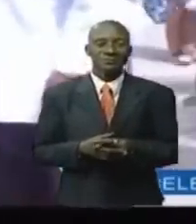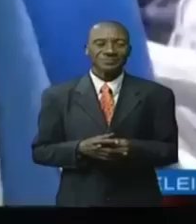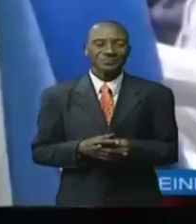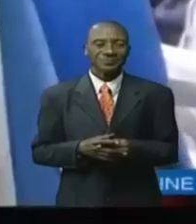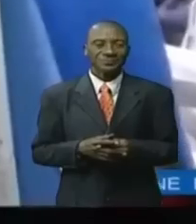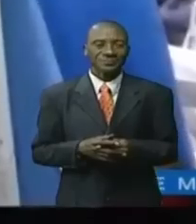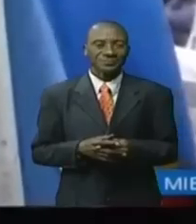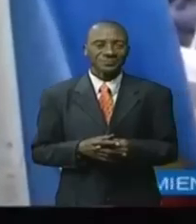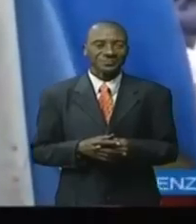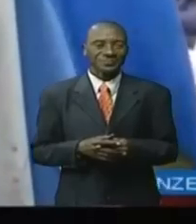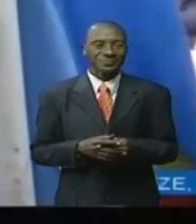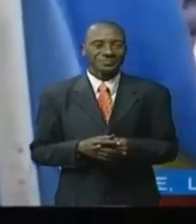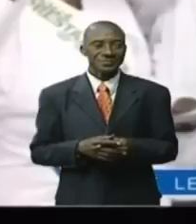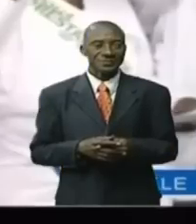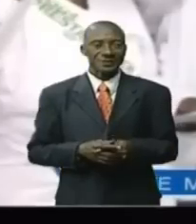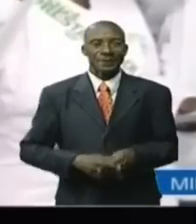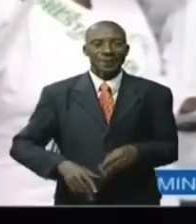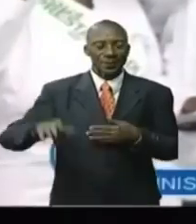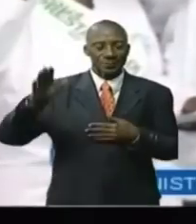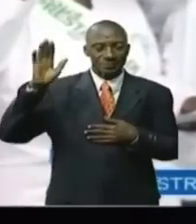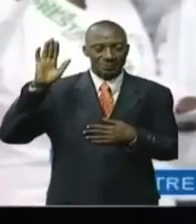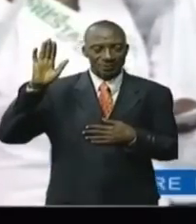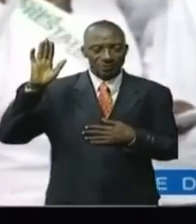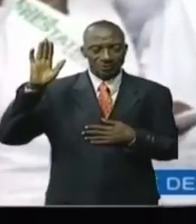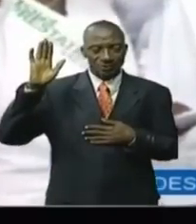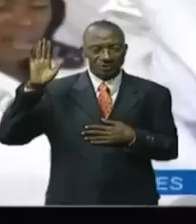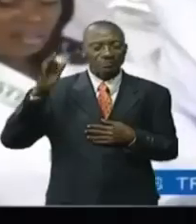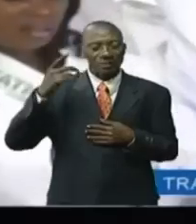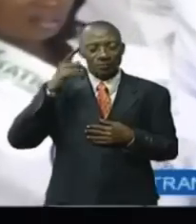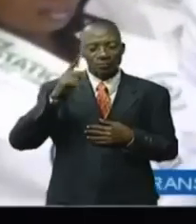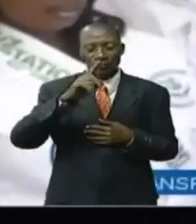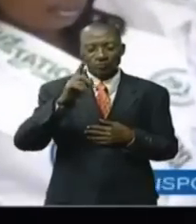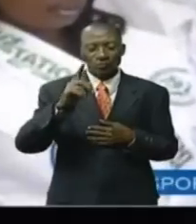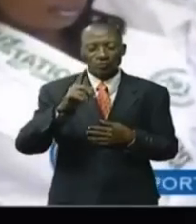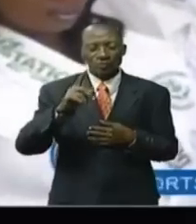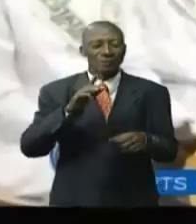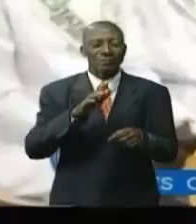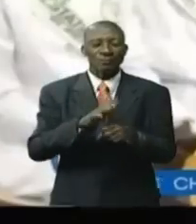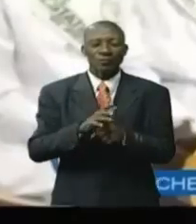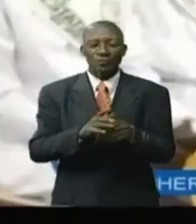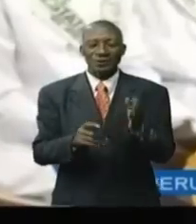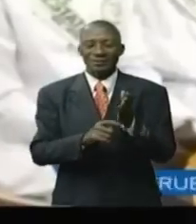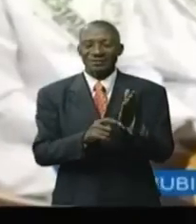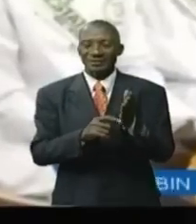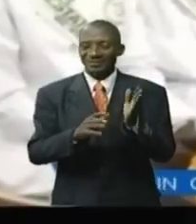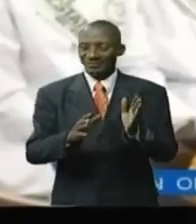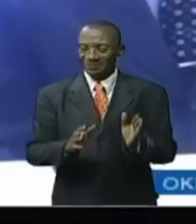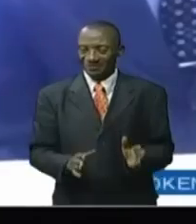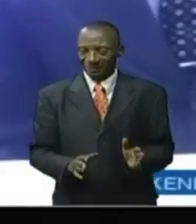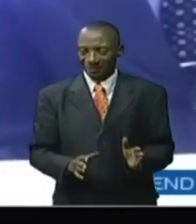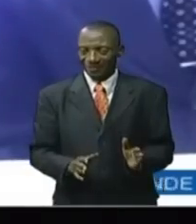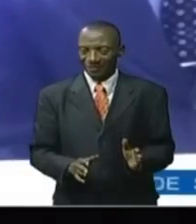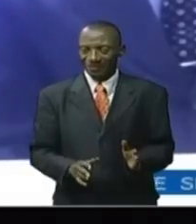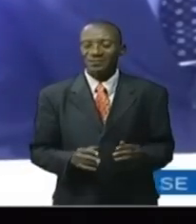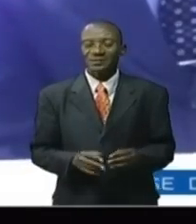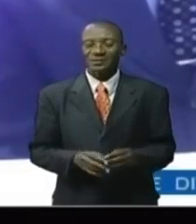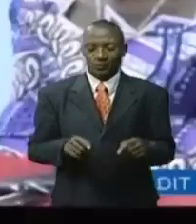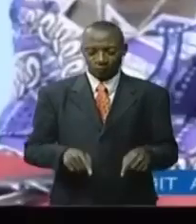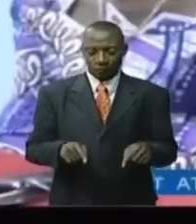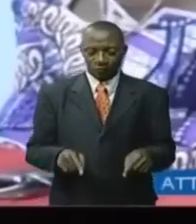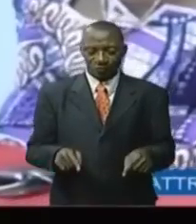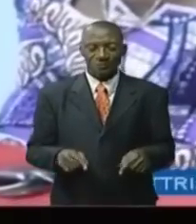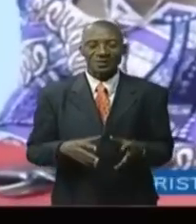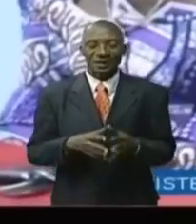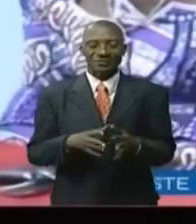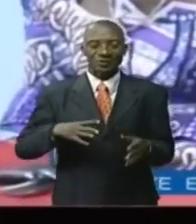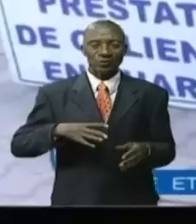Cérémonie de prestation de serment de Galien de 74 techniciens en pharmacie ce samedi 18 juin 2022 à Goma, organisée par le Conseil national